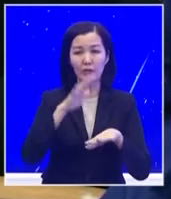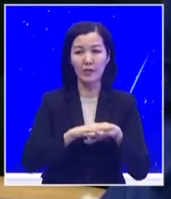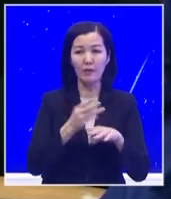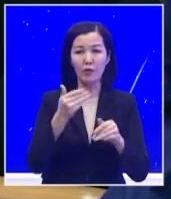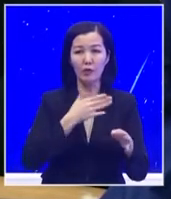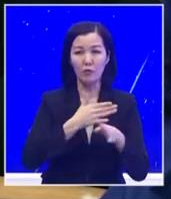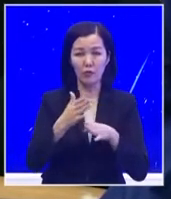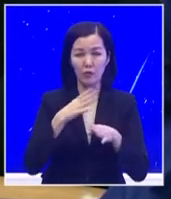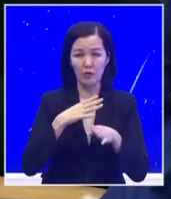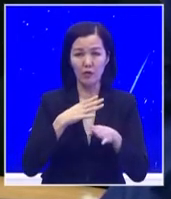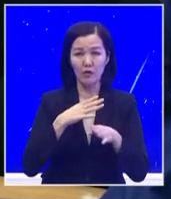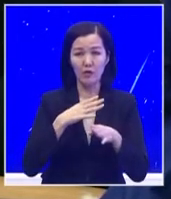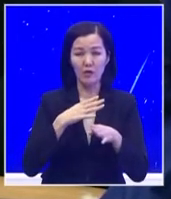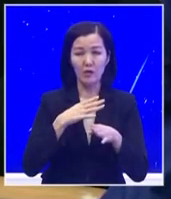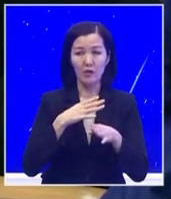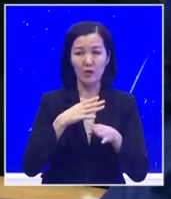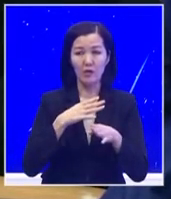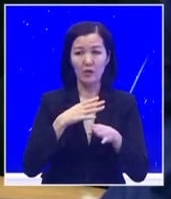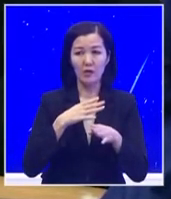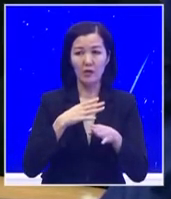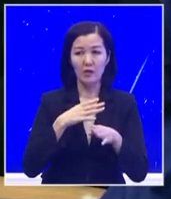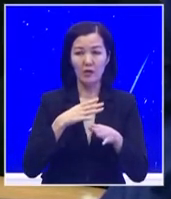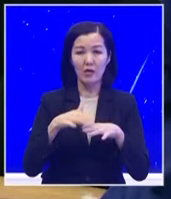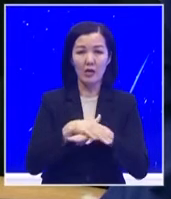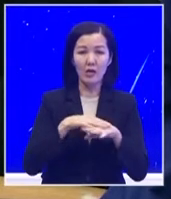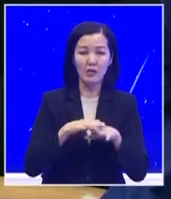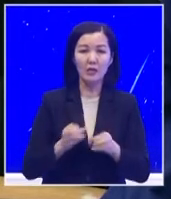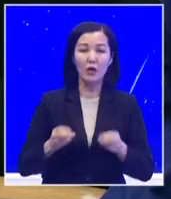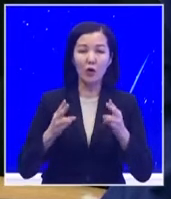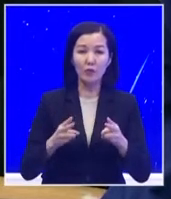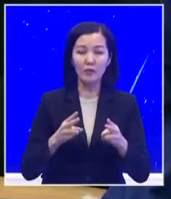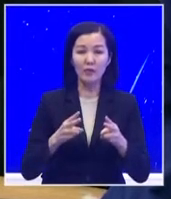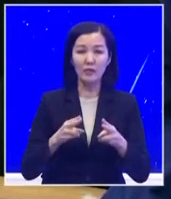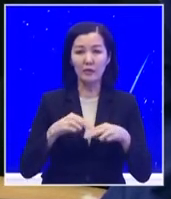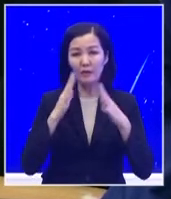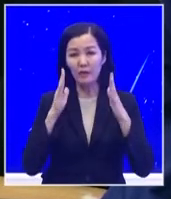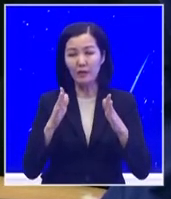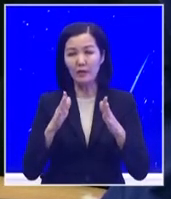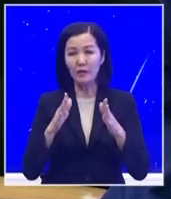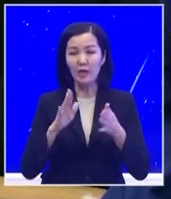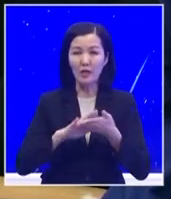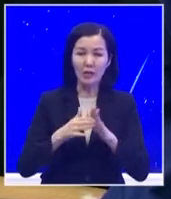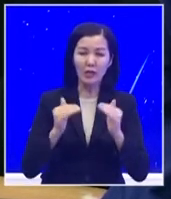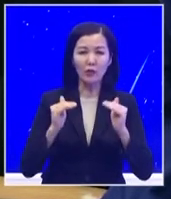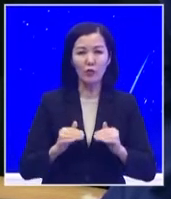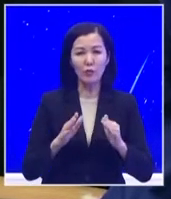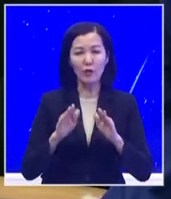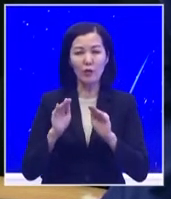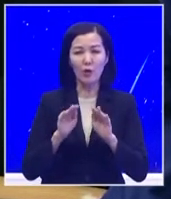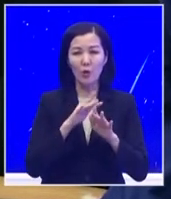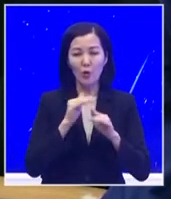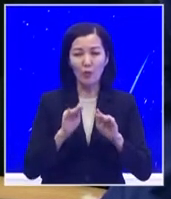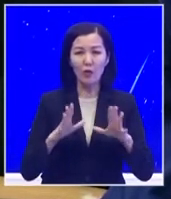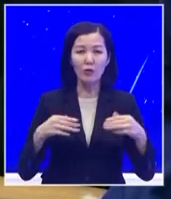бөліп отыр ақшаны. Сіздерге осындай елдің қауіпсіздігін әлеуметтік салада нашар семьяларға датчик қойып